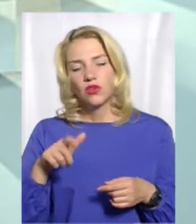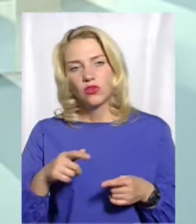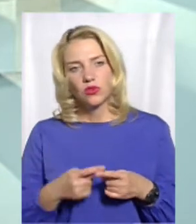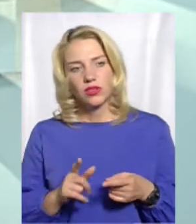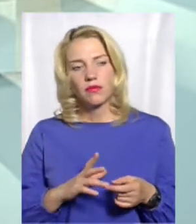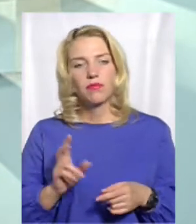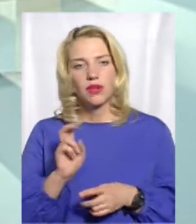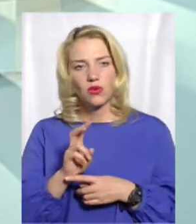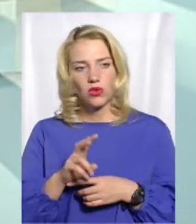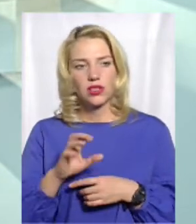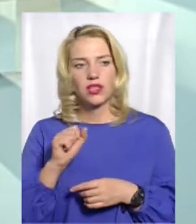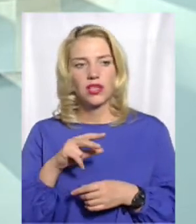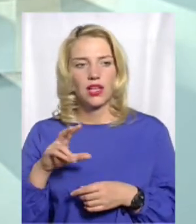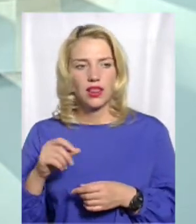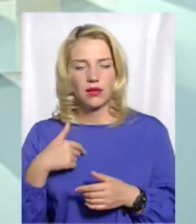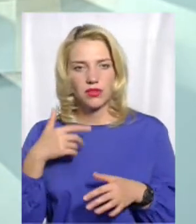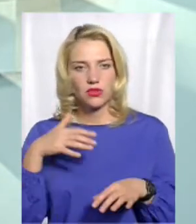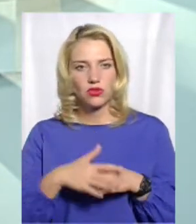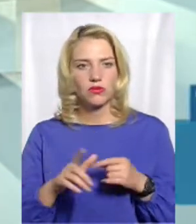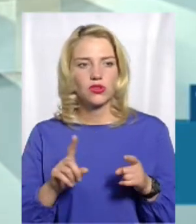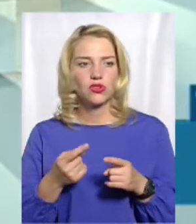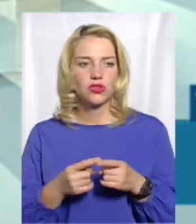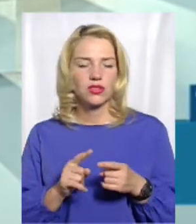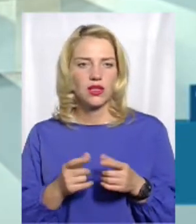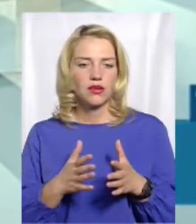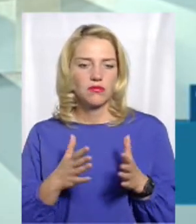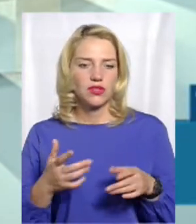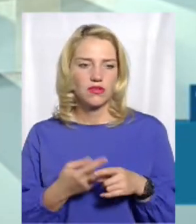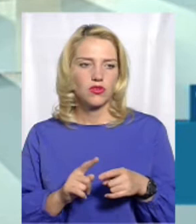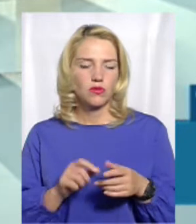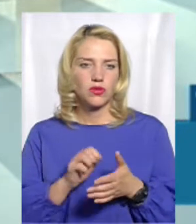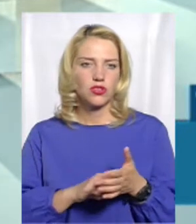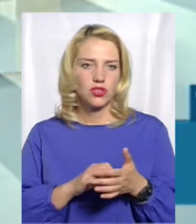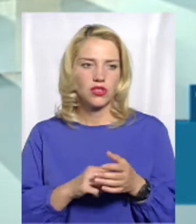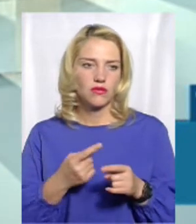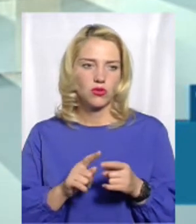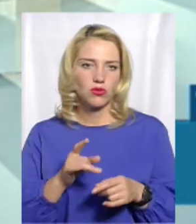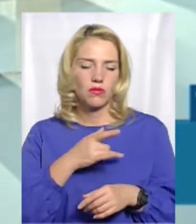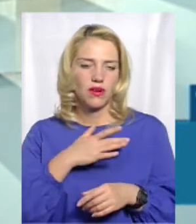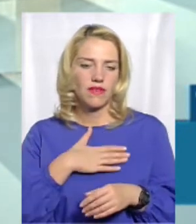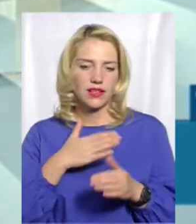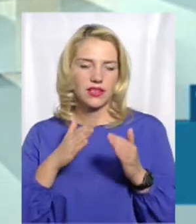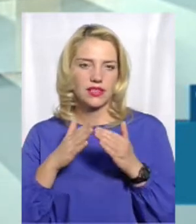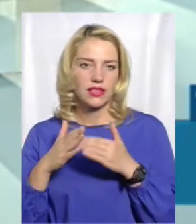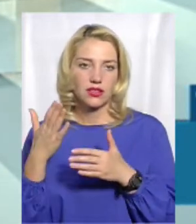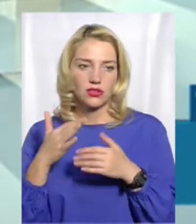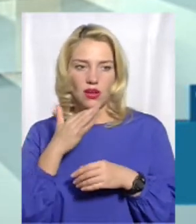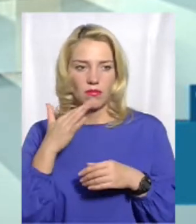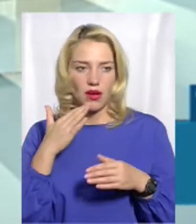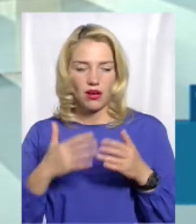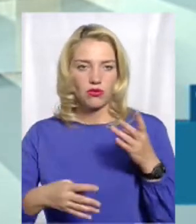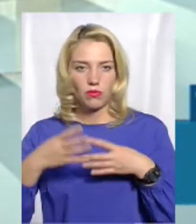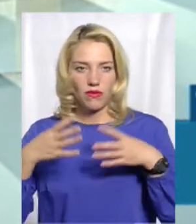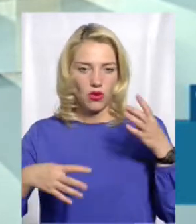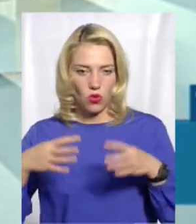мікрорайонів, вони приходили, але ми зрозуміли, що це більше всього причина, мабуть, в тому, що це приватний сектор. Якщо багатоповерхова